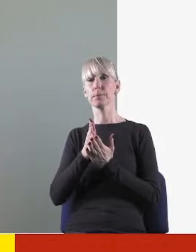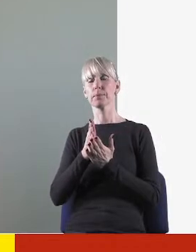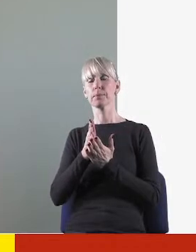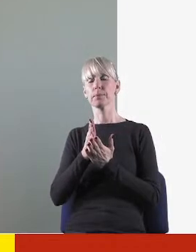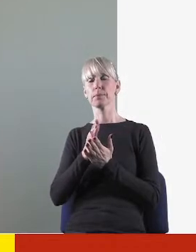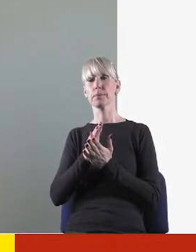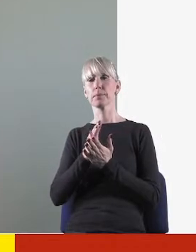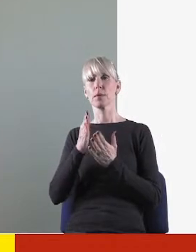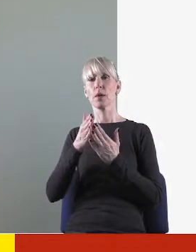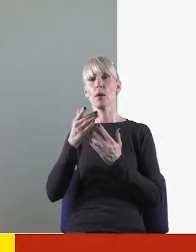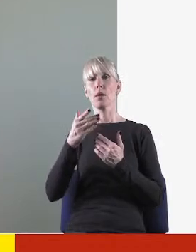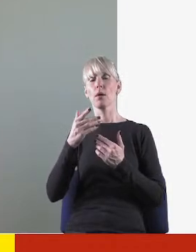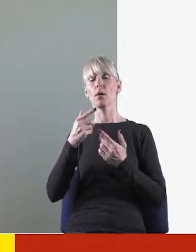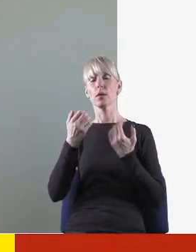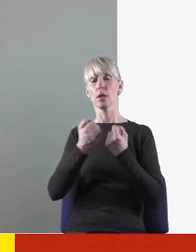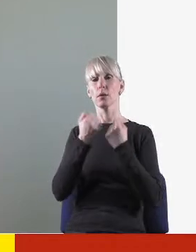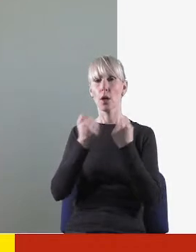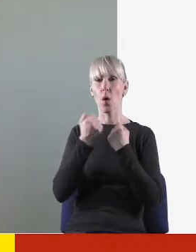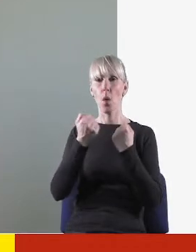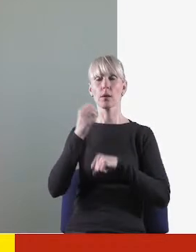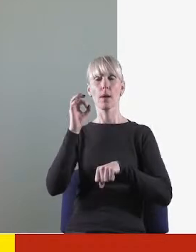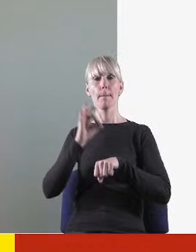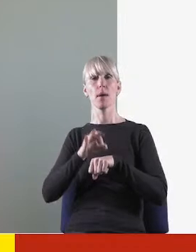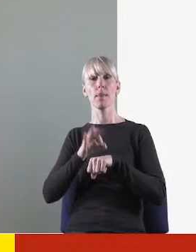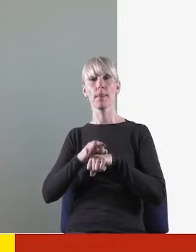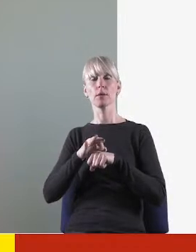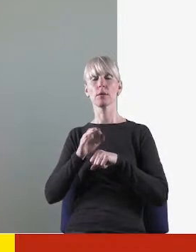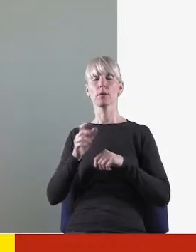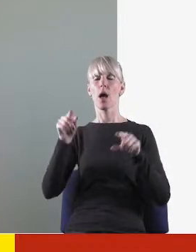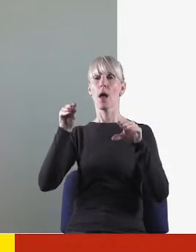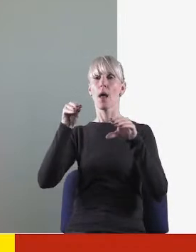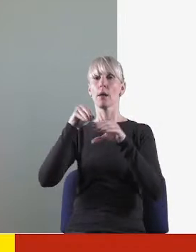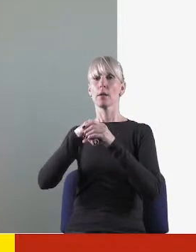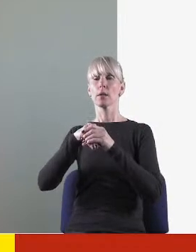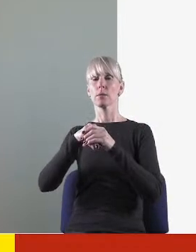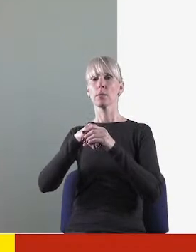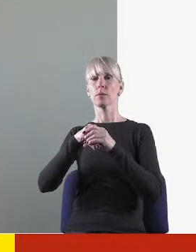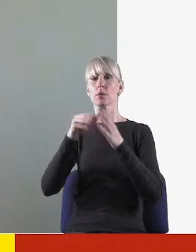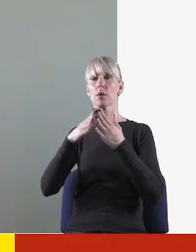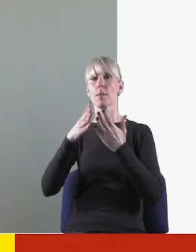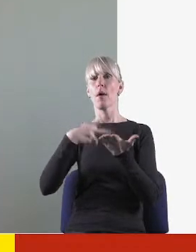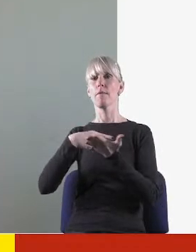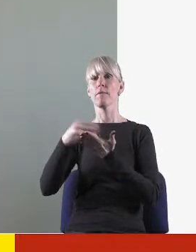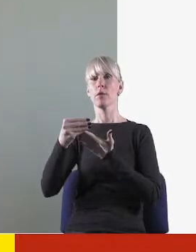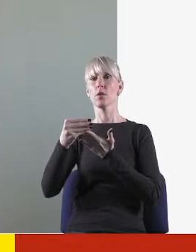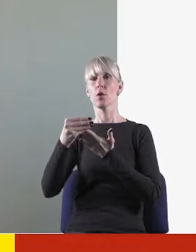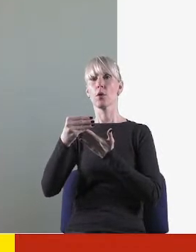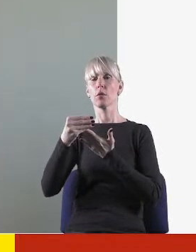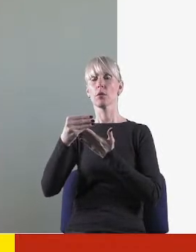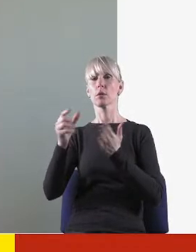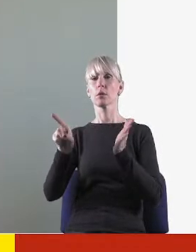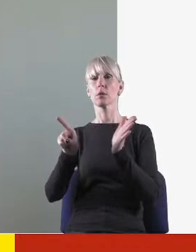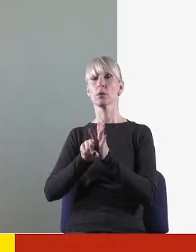prowadzenie całej działalności medycznej, jak również na wynagrodzenia dla